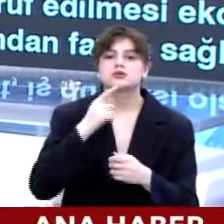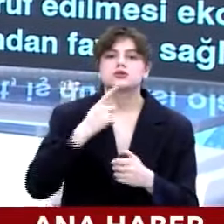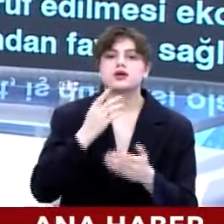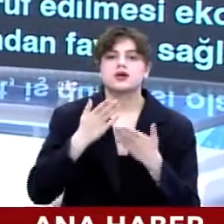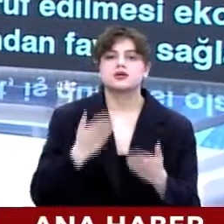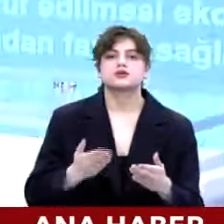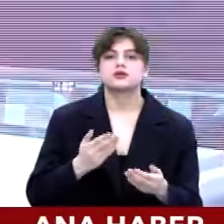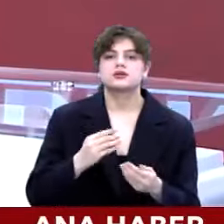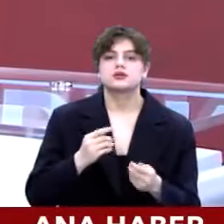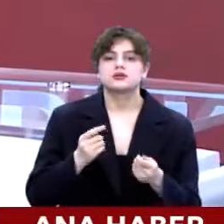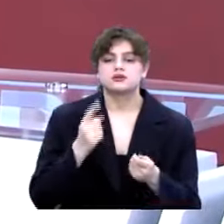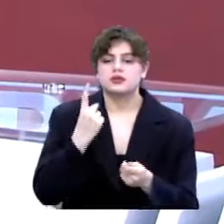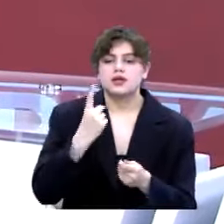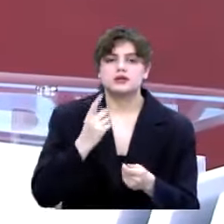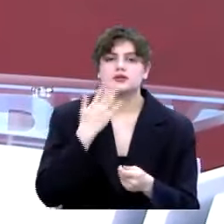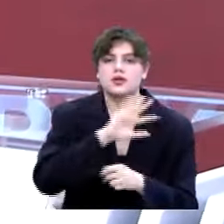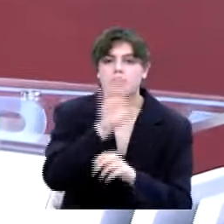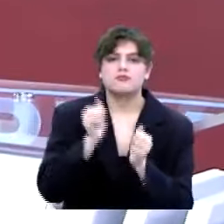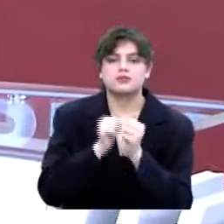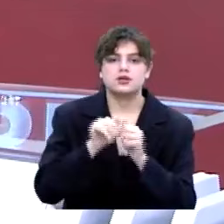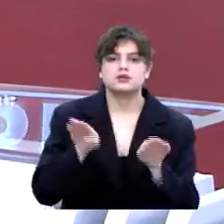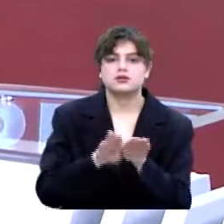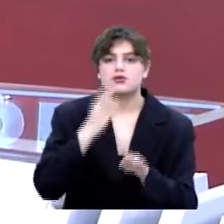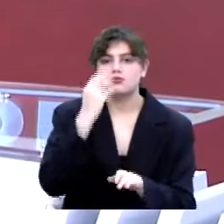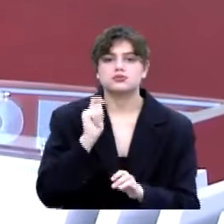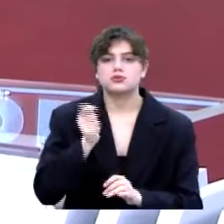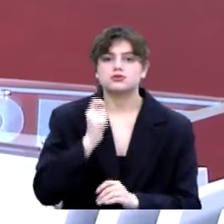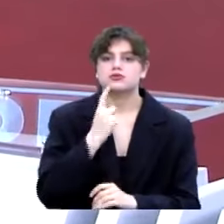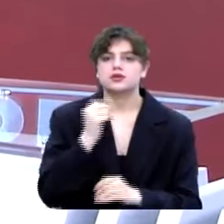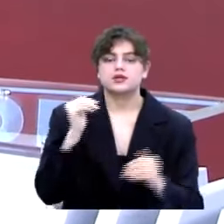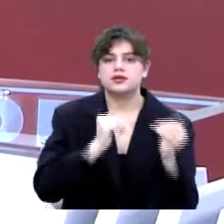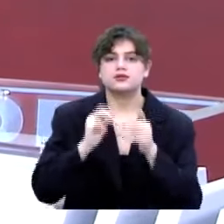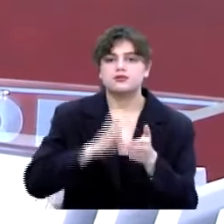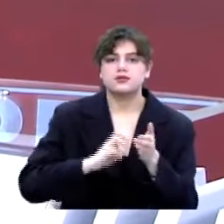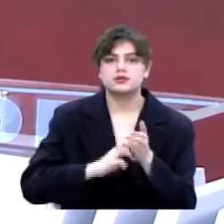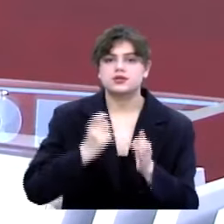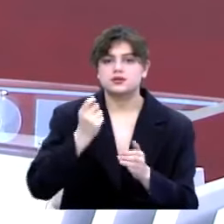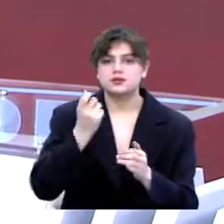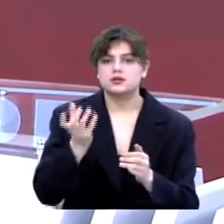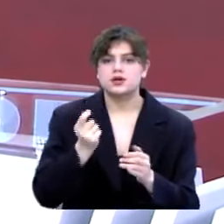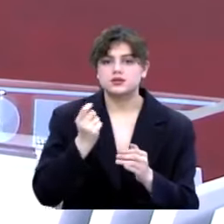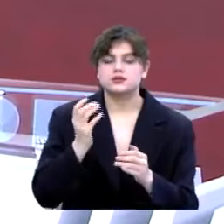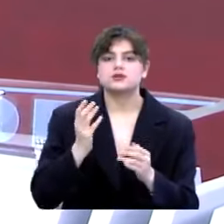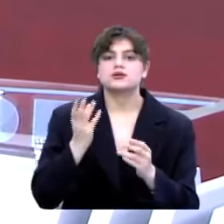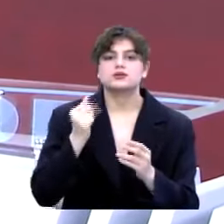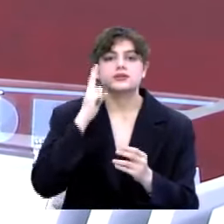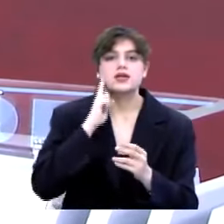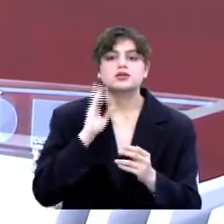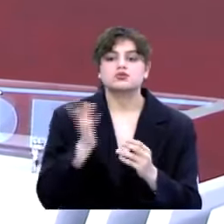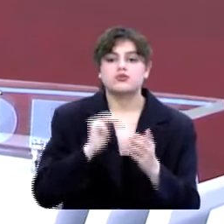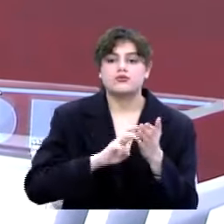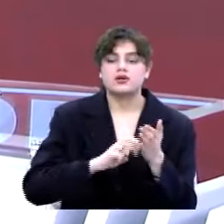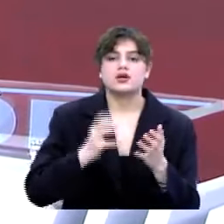yükü sırtlamak zorunda değiliz. Aynı zamanda da gelir vergisinde de azdan az çoktan çok vergi